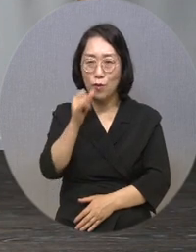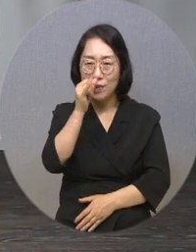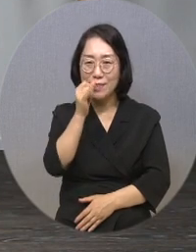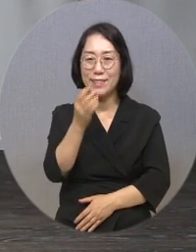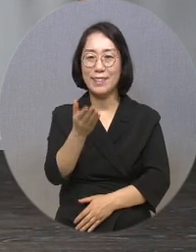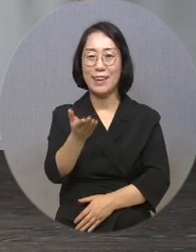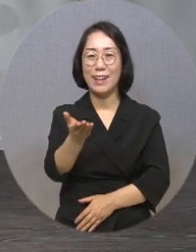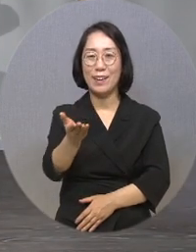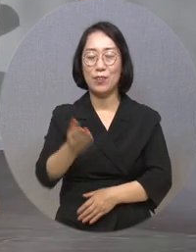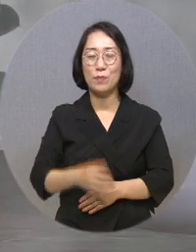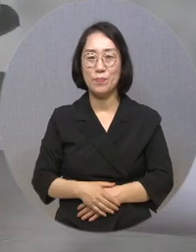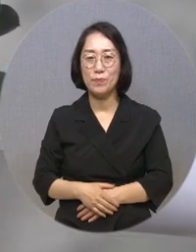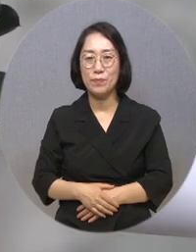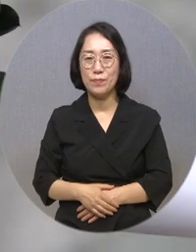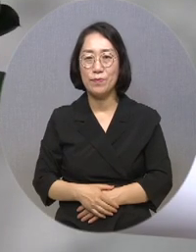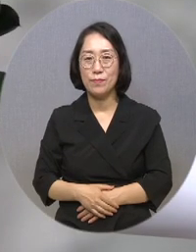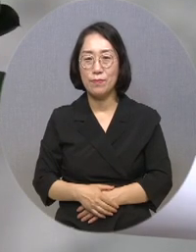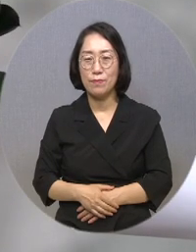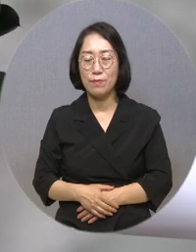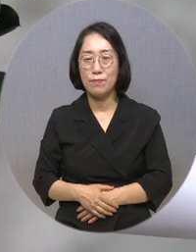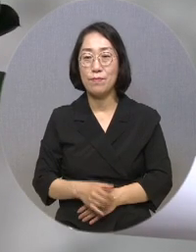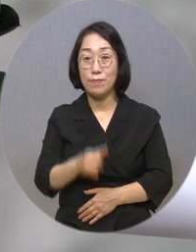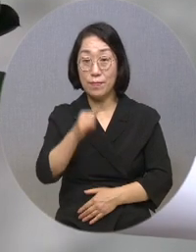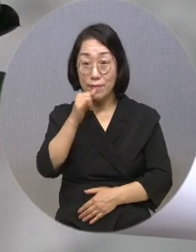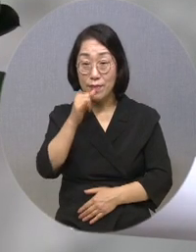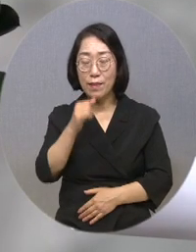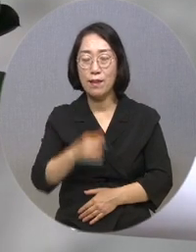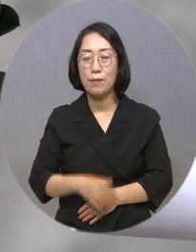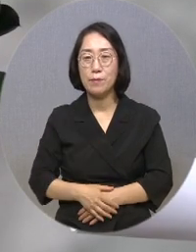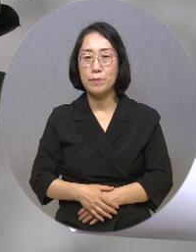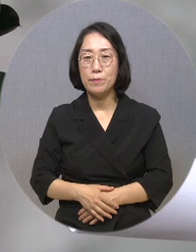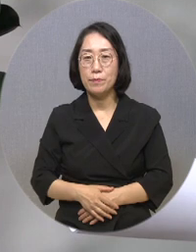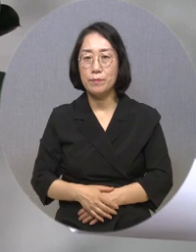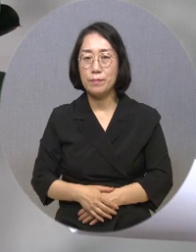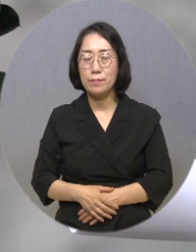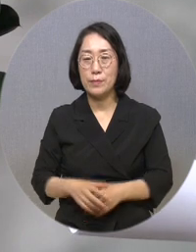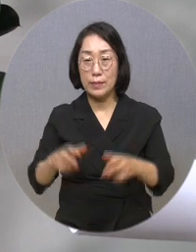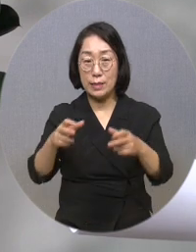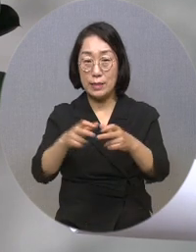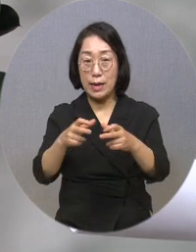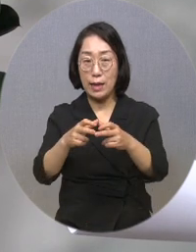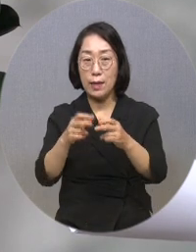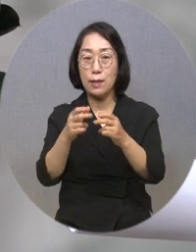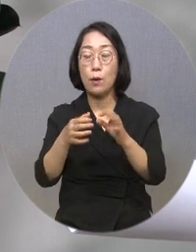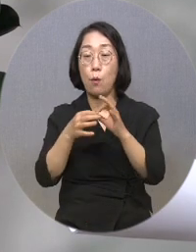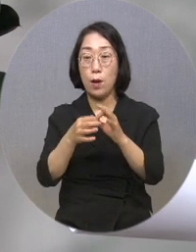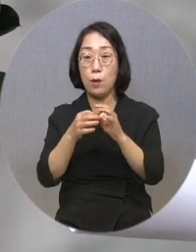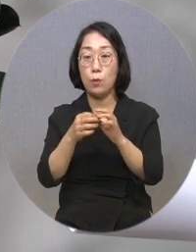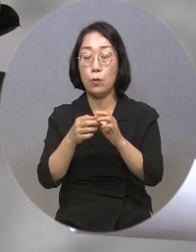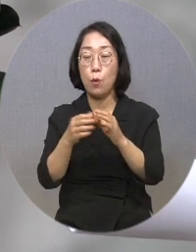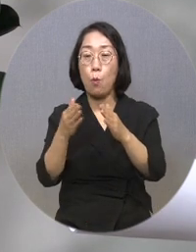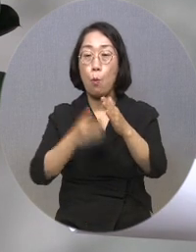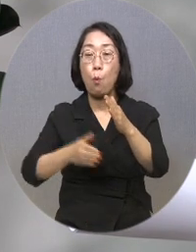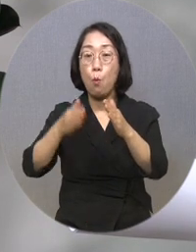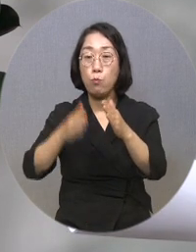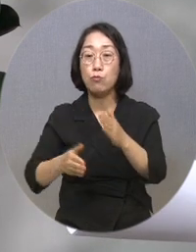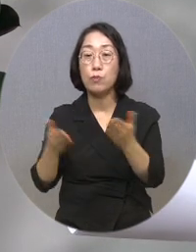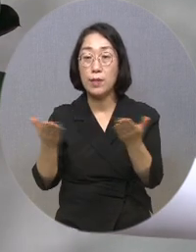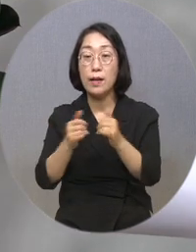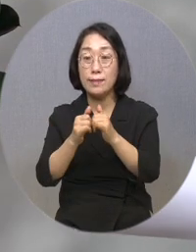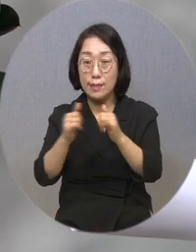있을지. 실제 제가 네. 여러 가지 조례를 많이 했는데 네. 뭐 장애인 공무원들 관련된 지원 조례도 했고